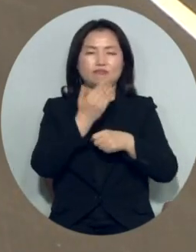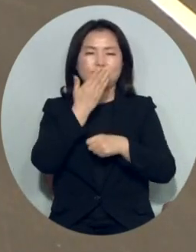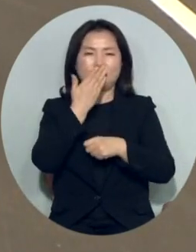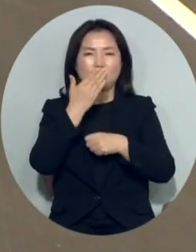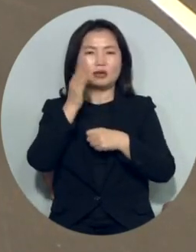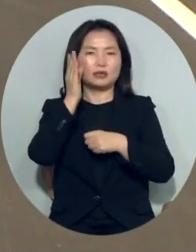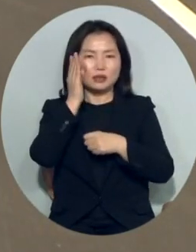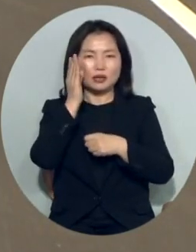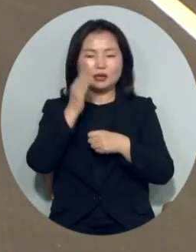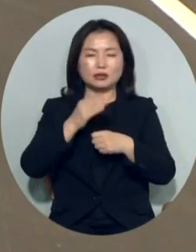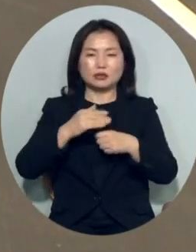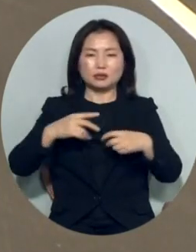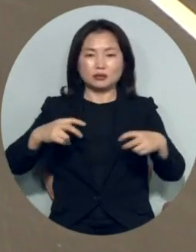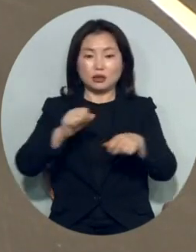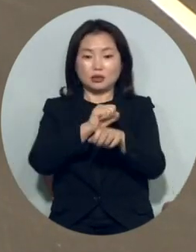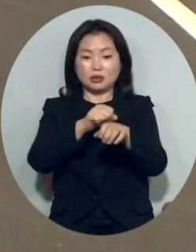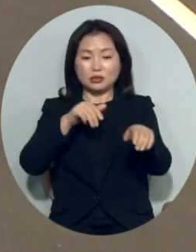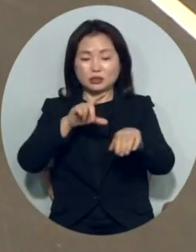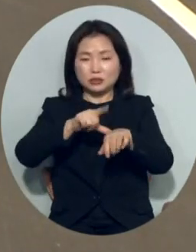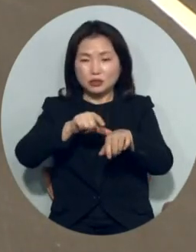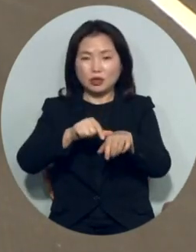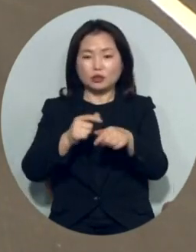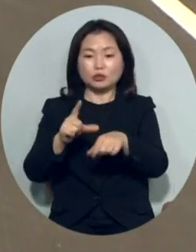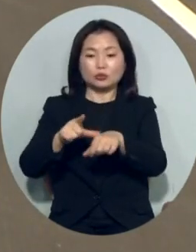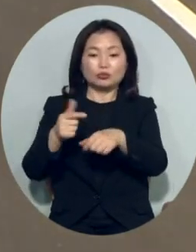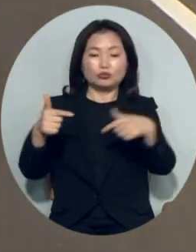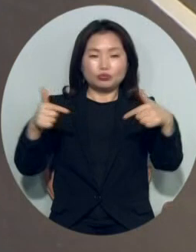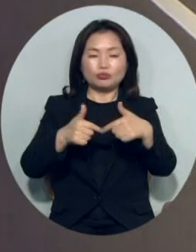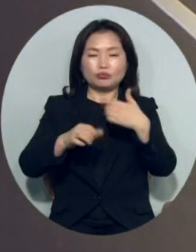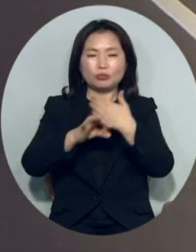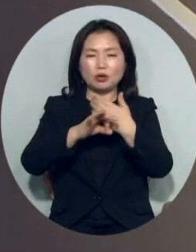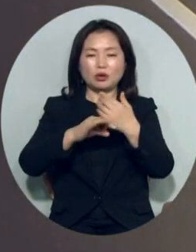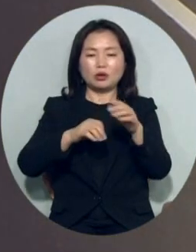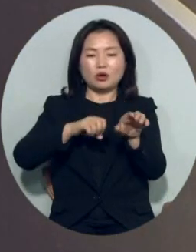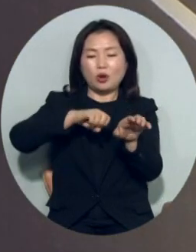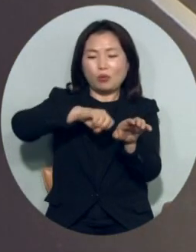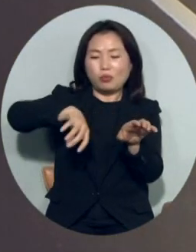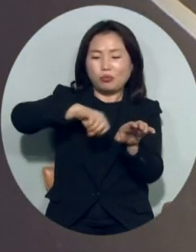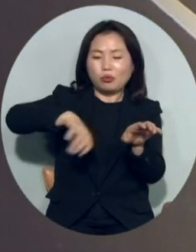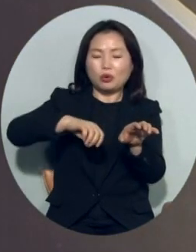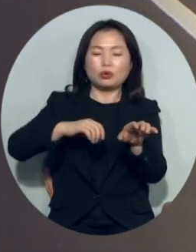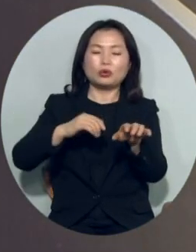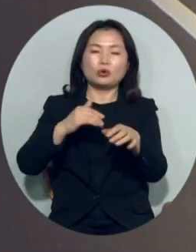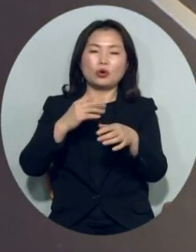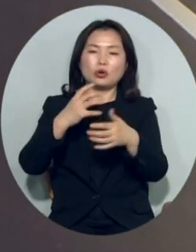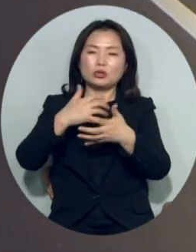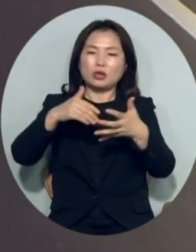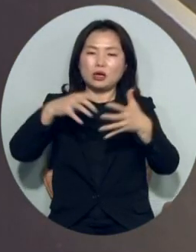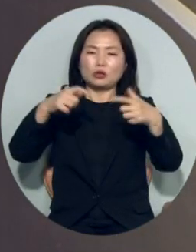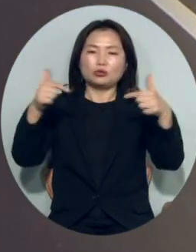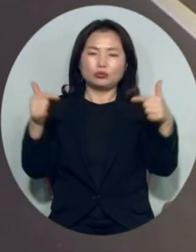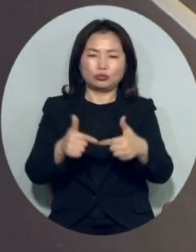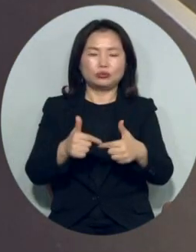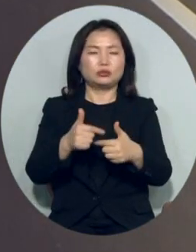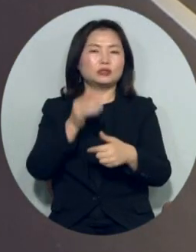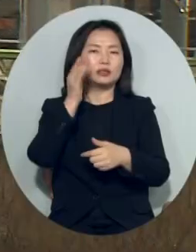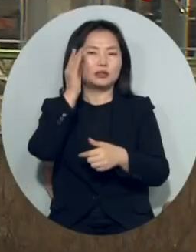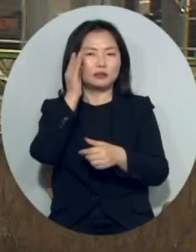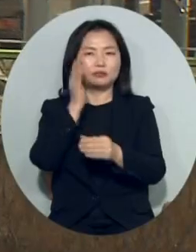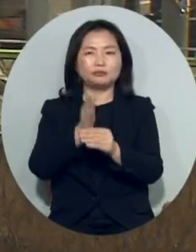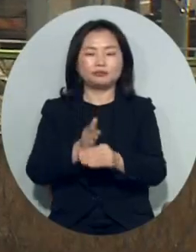있습니다. 이렇게 차량 운행 거리와 시간이 줄어들면 환경 오염물질 배출도 저감될 것으로 예상하고